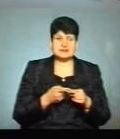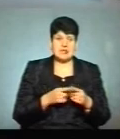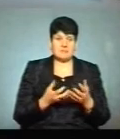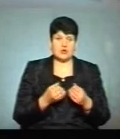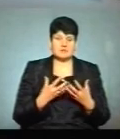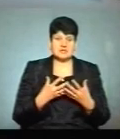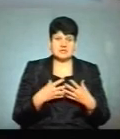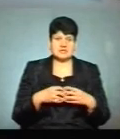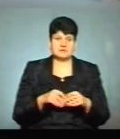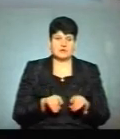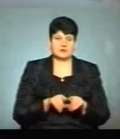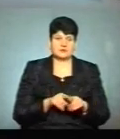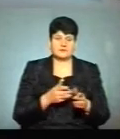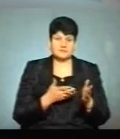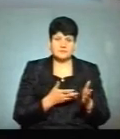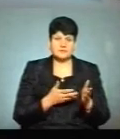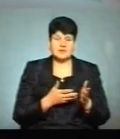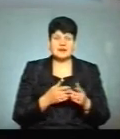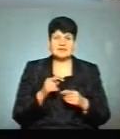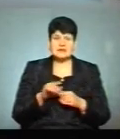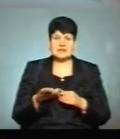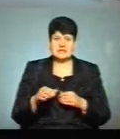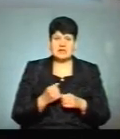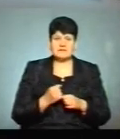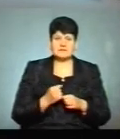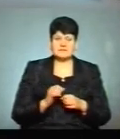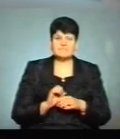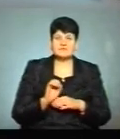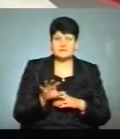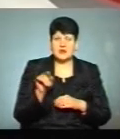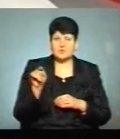сім'ям, патронатним сім'ям. Власне, ті діти влаштовуються туди і